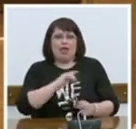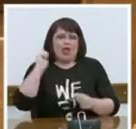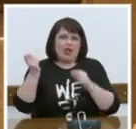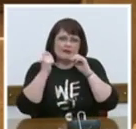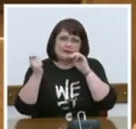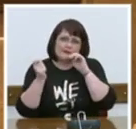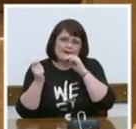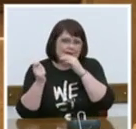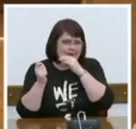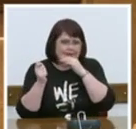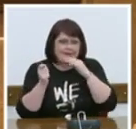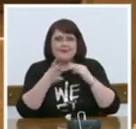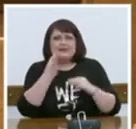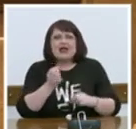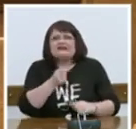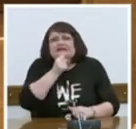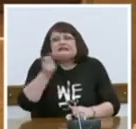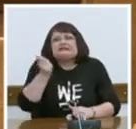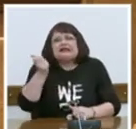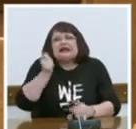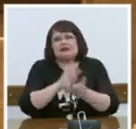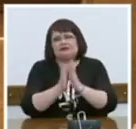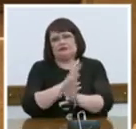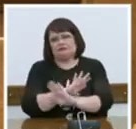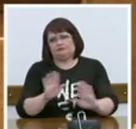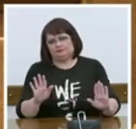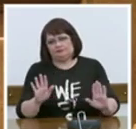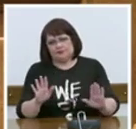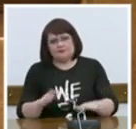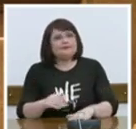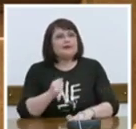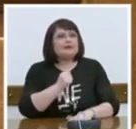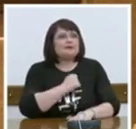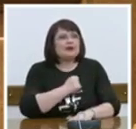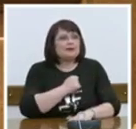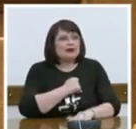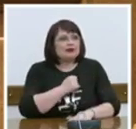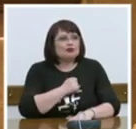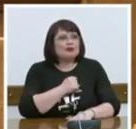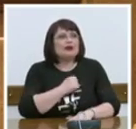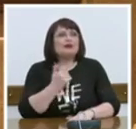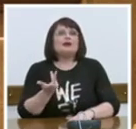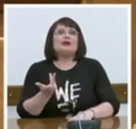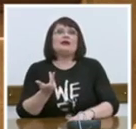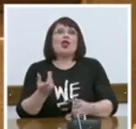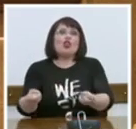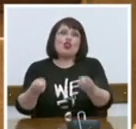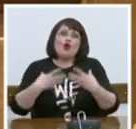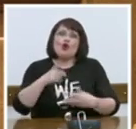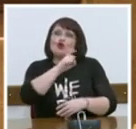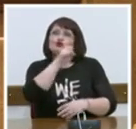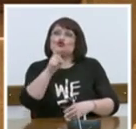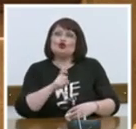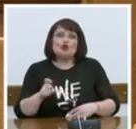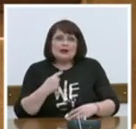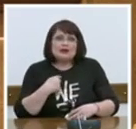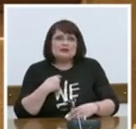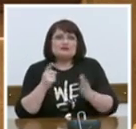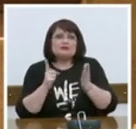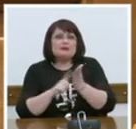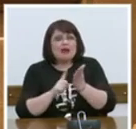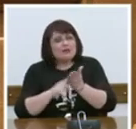οδεύει προς τη σύνταξη, γιατί πάβει να εκτιμά το θεόσδοτο δώρο της ζωής έτσι όπως του